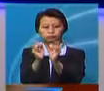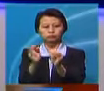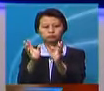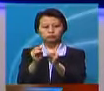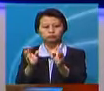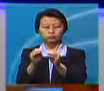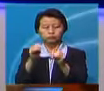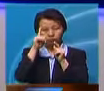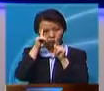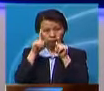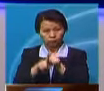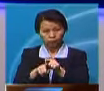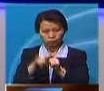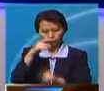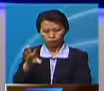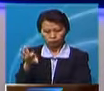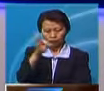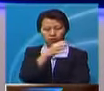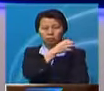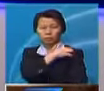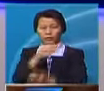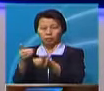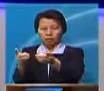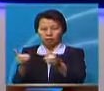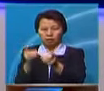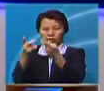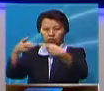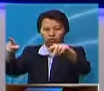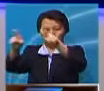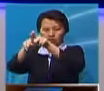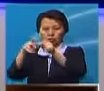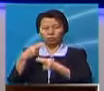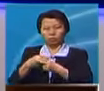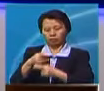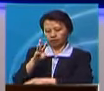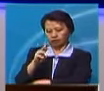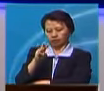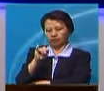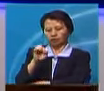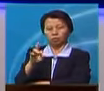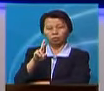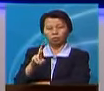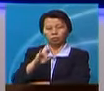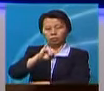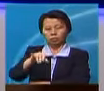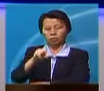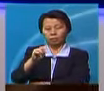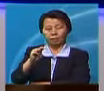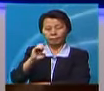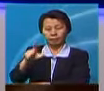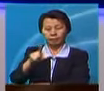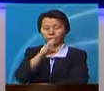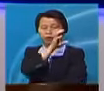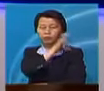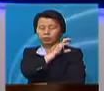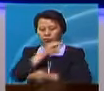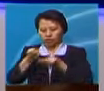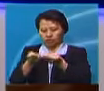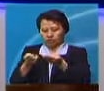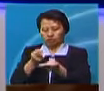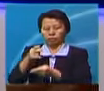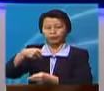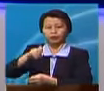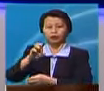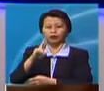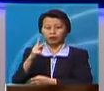Mesyuarat turut bersetuju untuk melantik pegawai daerah Kuala Kangsar, Mior Muhammad Jamil Mior Zakaria, sebagai pegawai pengurus PRK